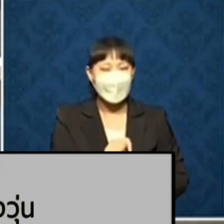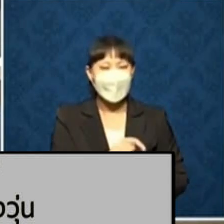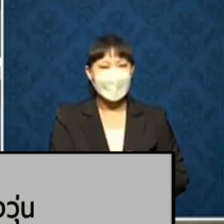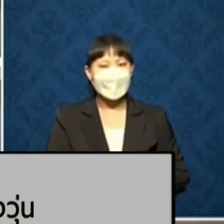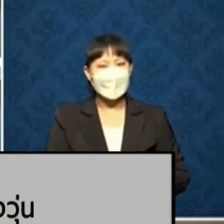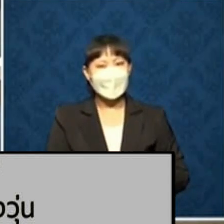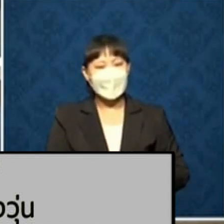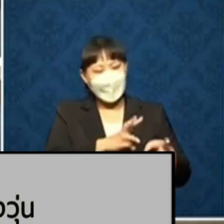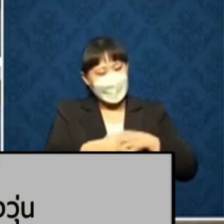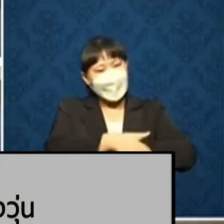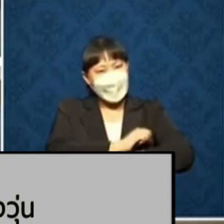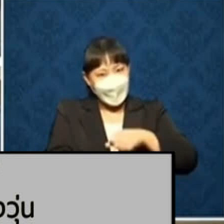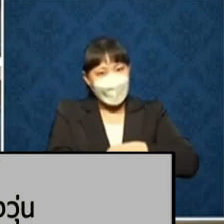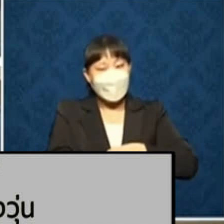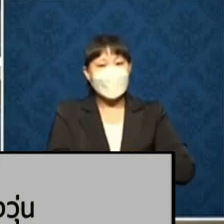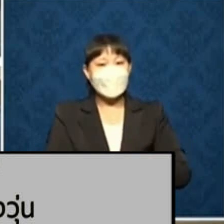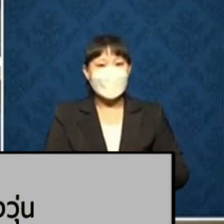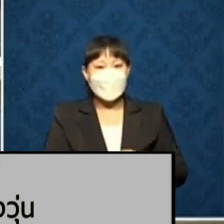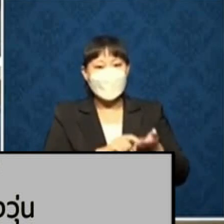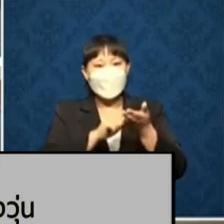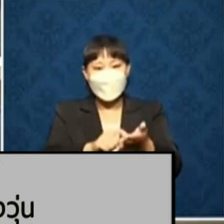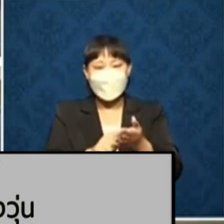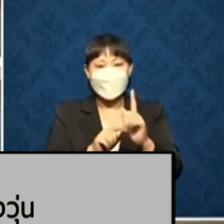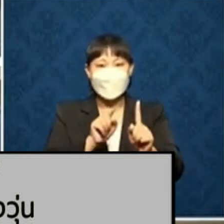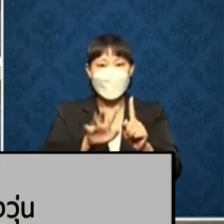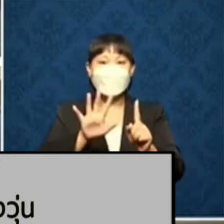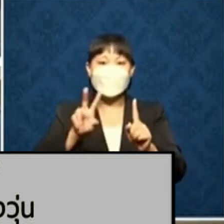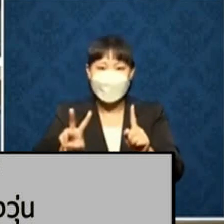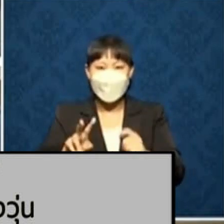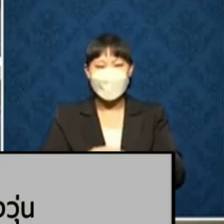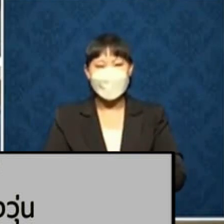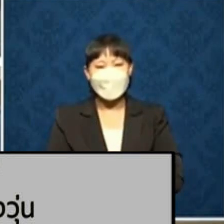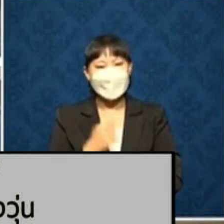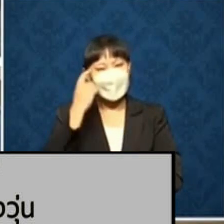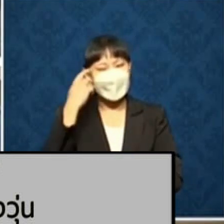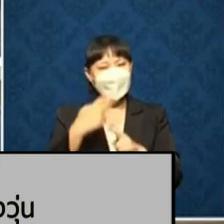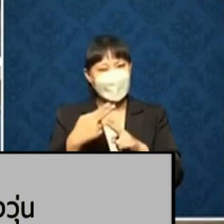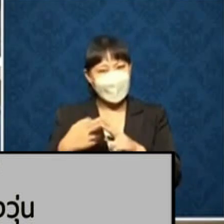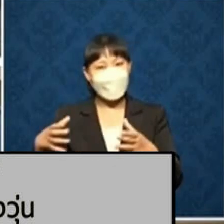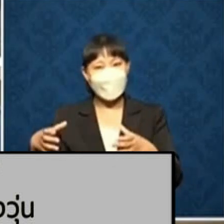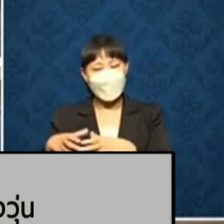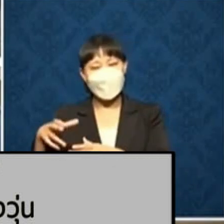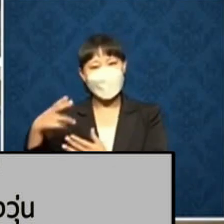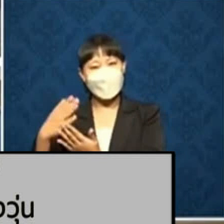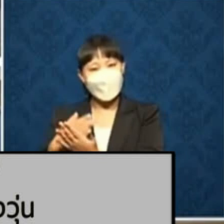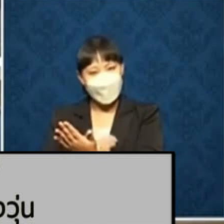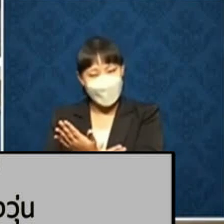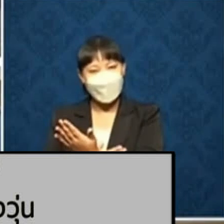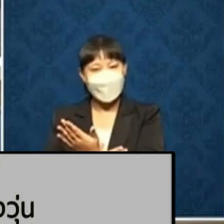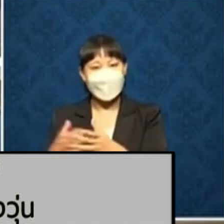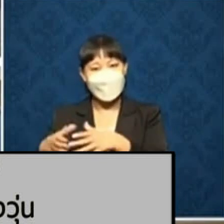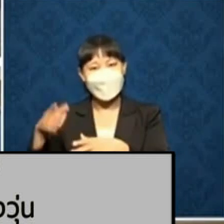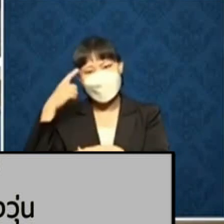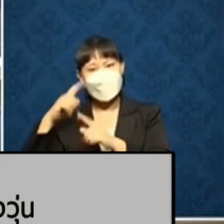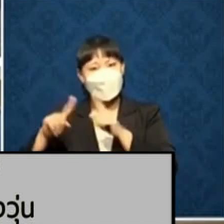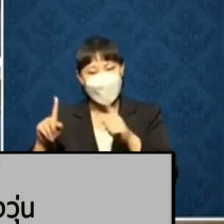บัติก็คือว่าการที่เสนอญัตติ152เนี่ยคือการเข้าชื่อกันของพรรคร่วมฝ่ายค้านโดยประเพณีปฏิบั